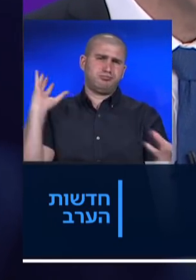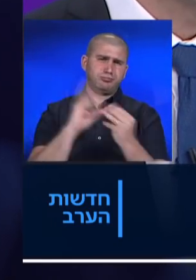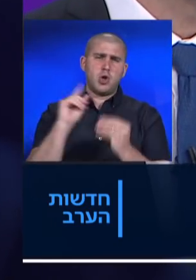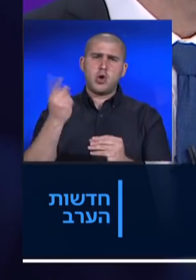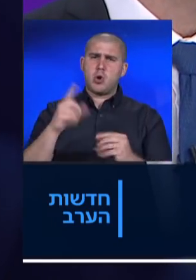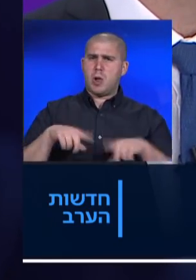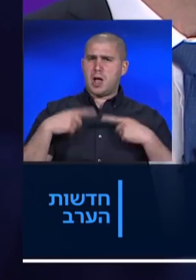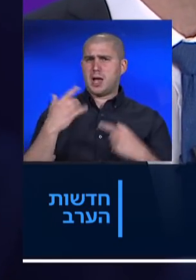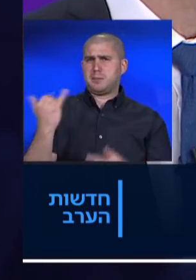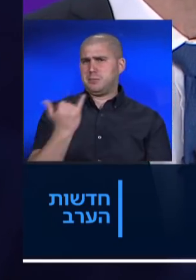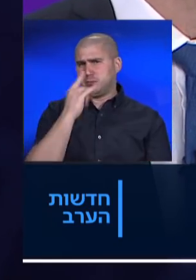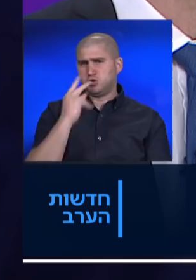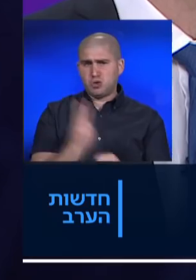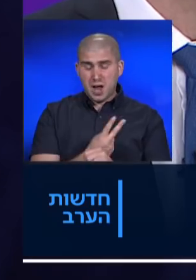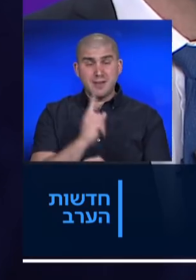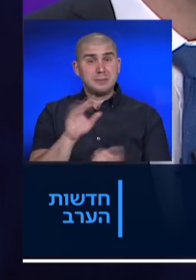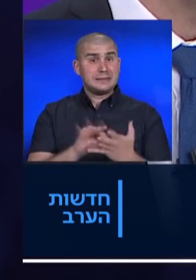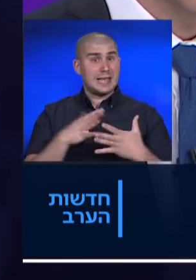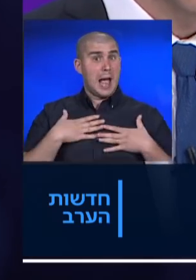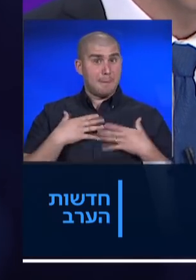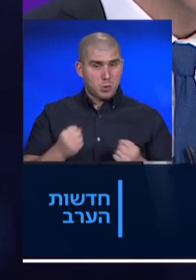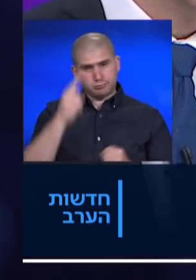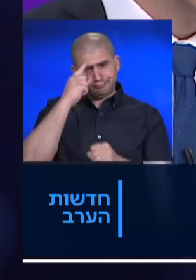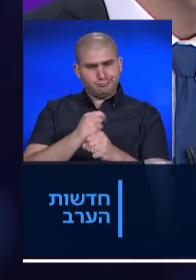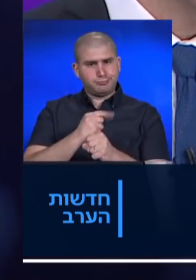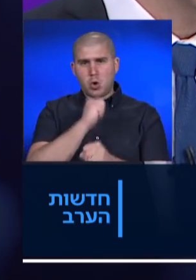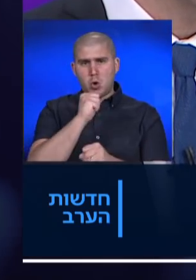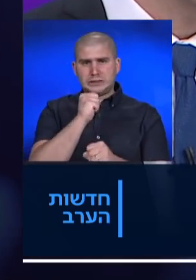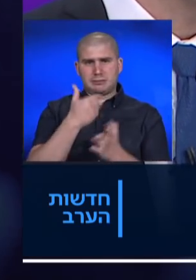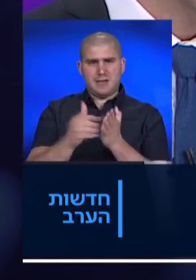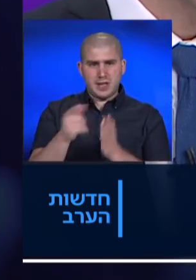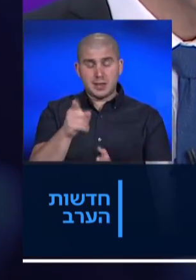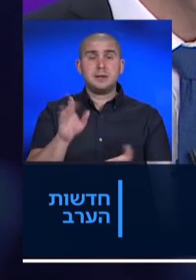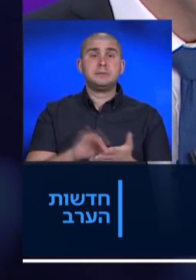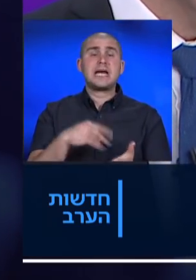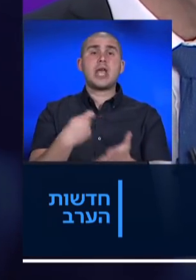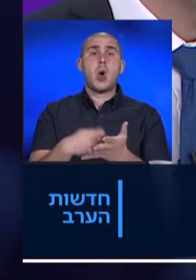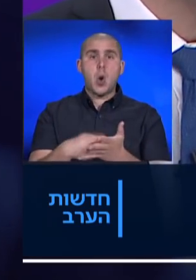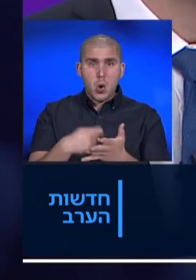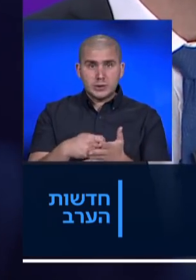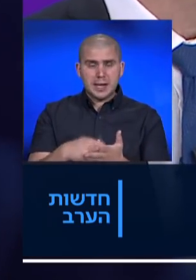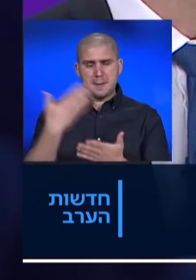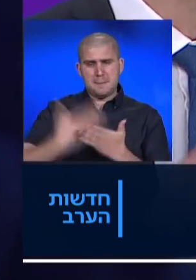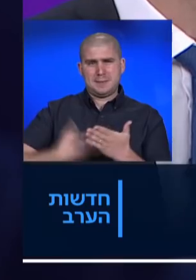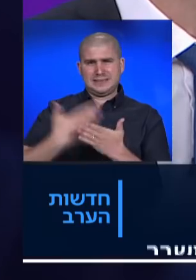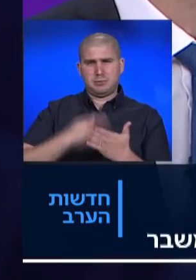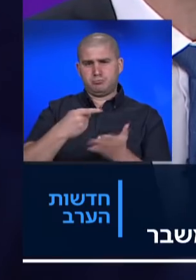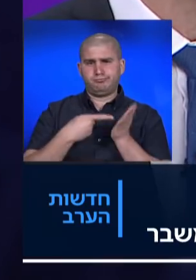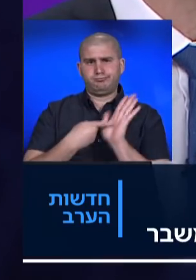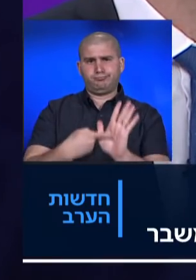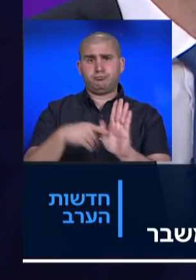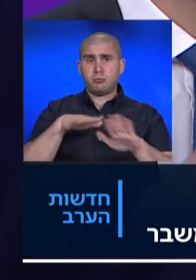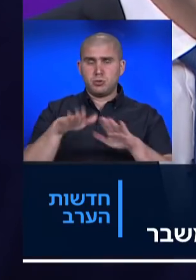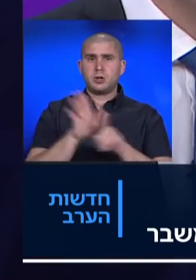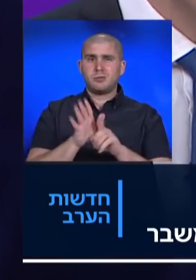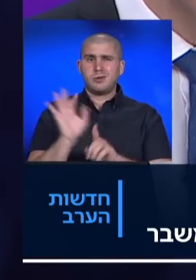שגרה, ובמשרד הבריאות בעצם מסרבים לשחרר. משרד האוצר היום, במסמך שבעצם הוא מציג לממשלה, הוא עוקץ כמה וכמה